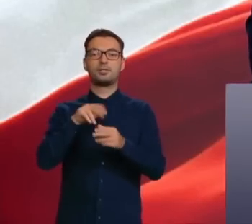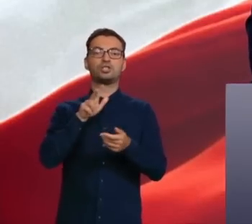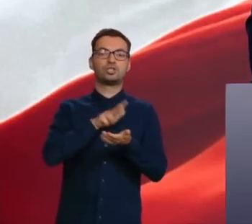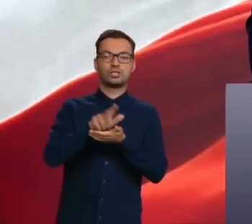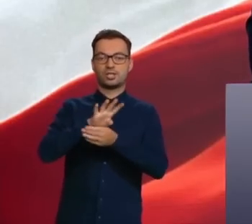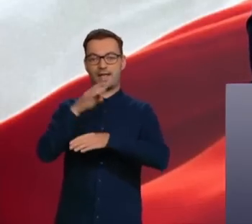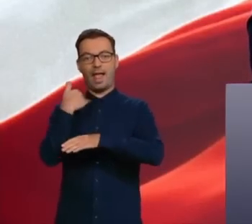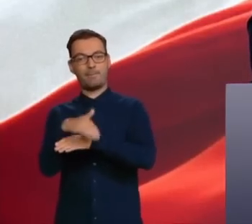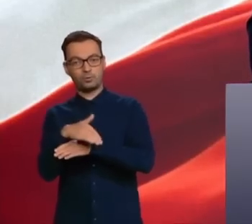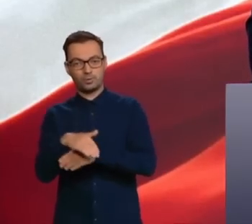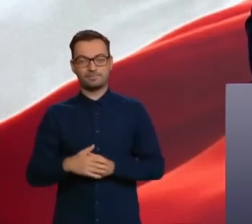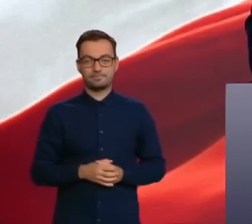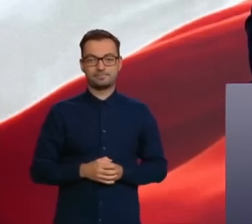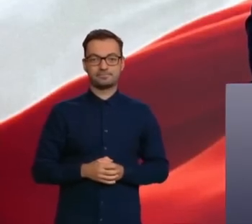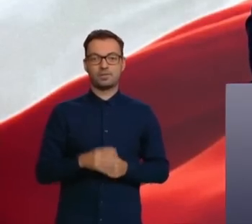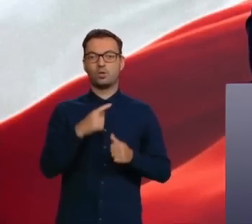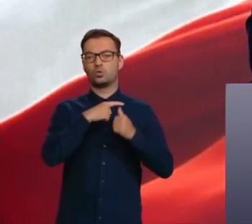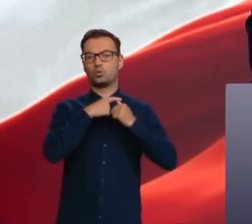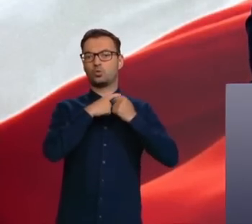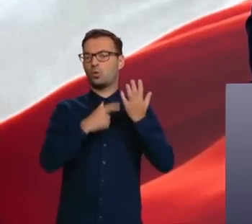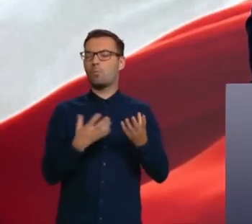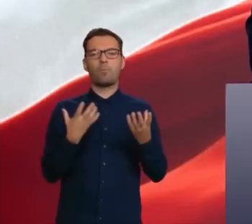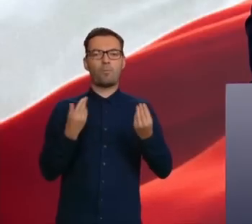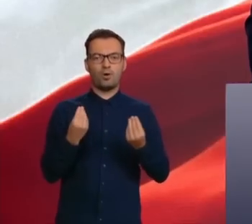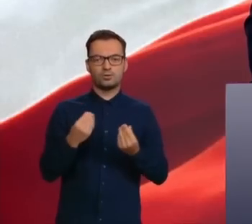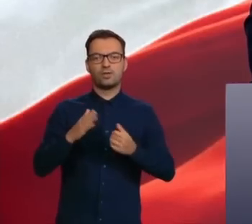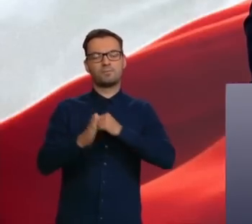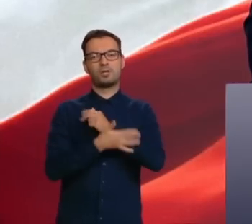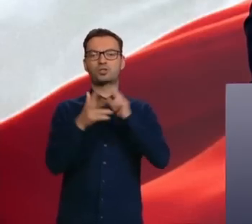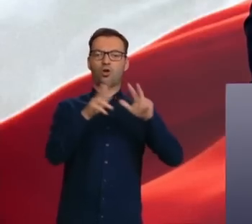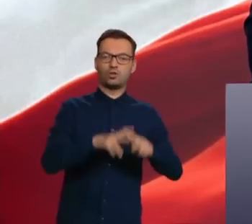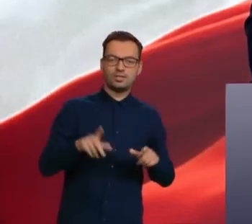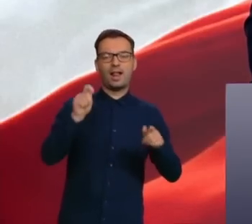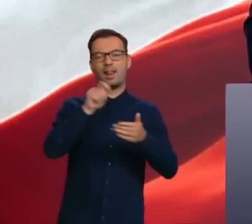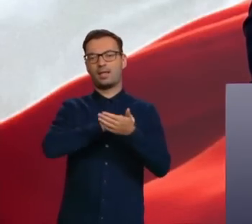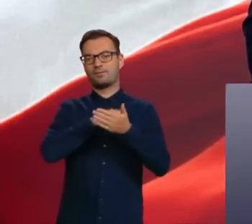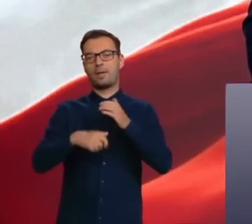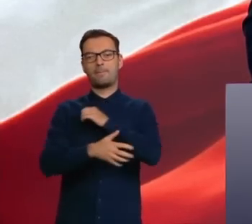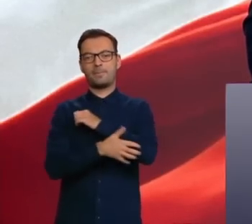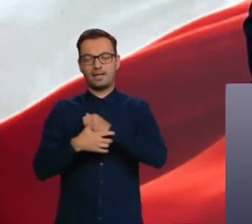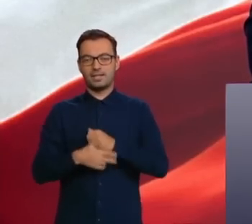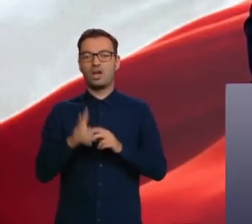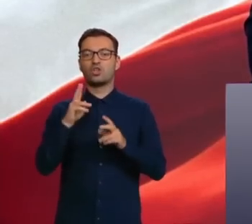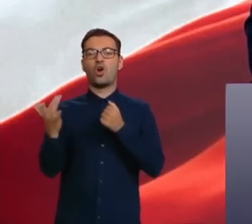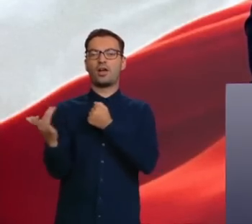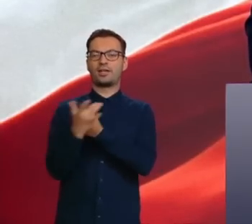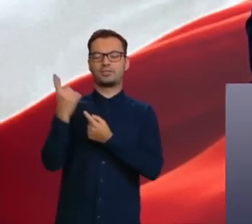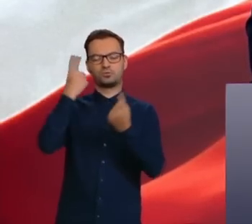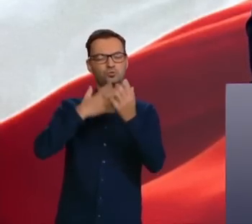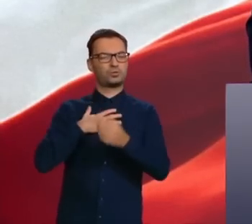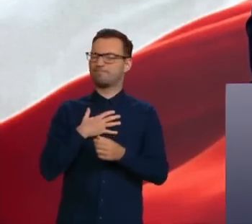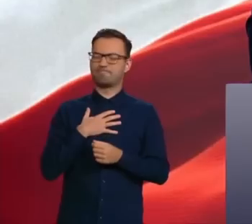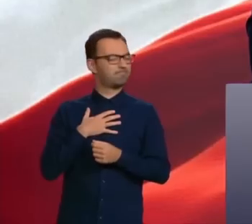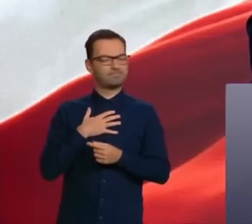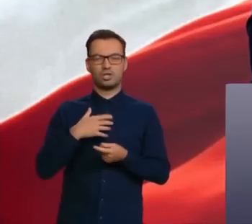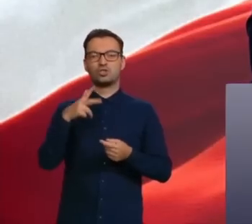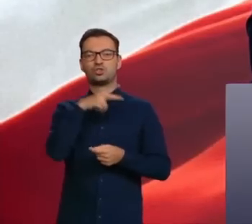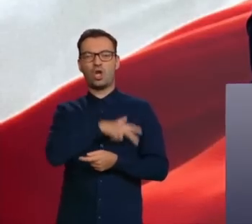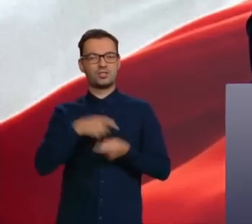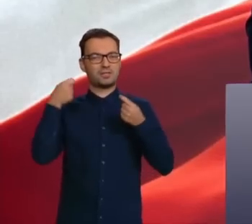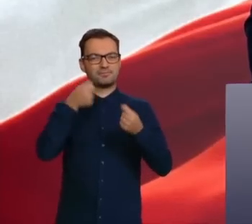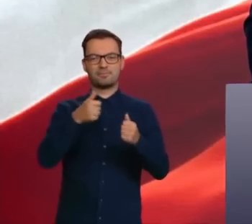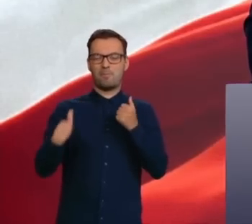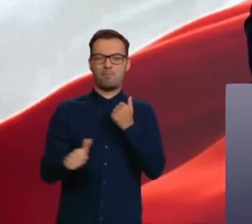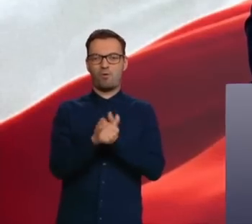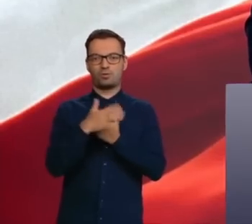nie znam. Emeryturę. Te programy mają ograniczyć biedę, wspierać rodziny z dziećmi. Krytycy tych rozwiązań uważają z kolei, że świadczenia społeczne powodują